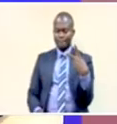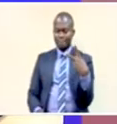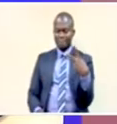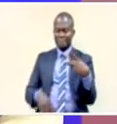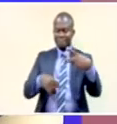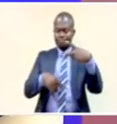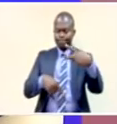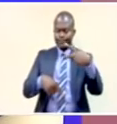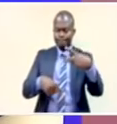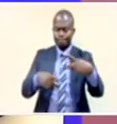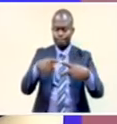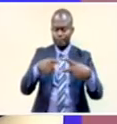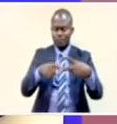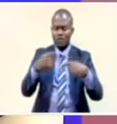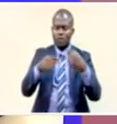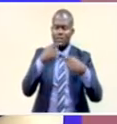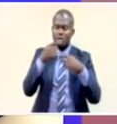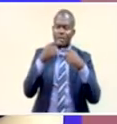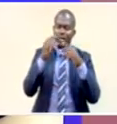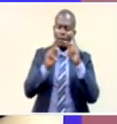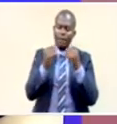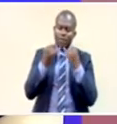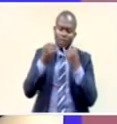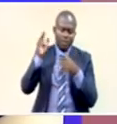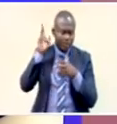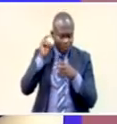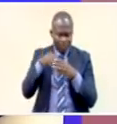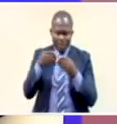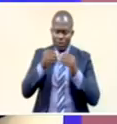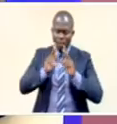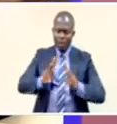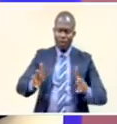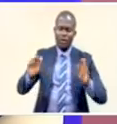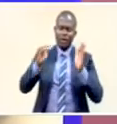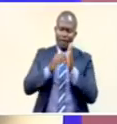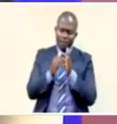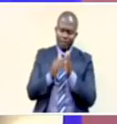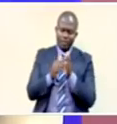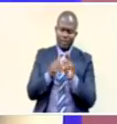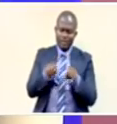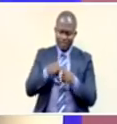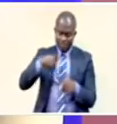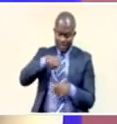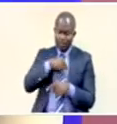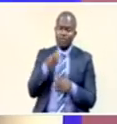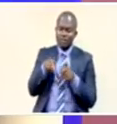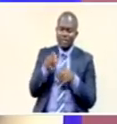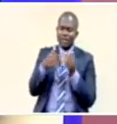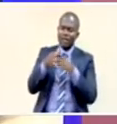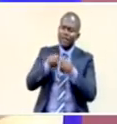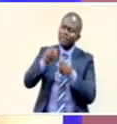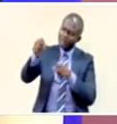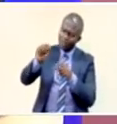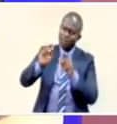dukomeza kubwira abantu kugira ngo batwumve baduhe amahoro kandi natwe sibyo ko tuyakeneye ndibwira ko